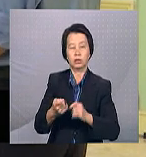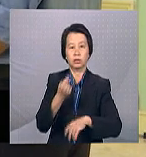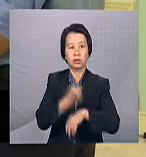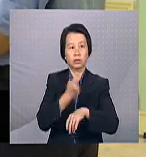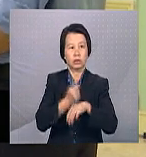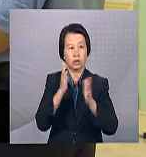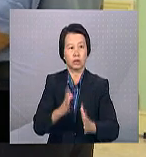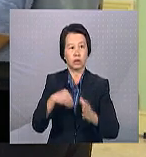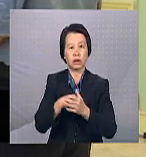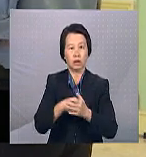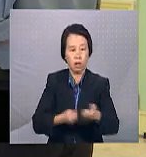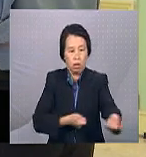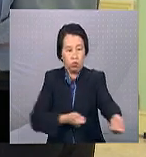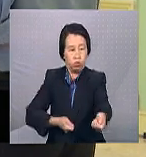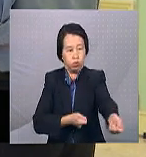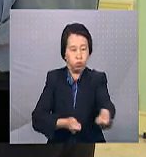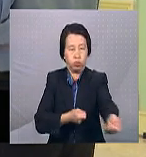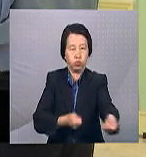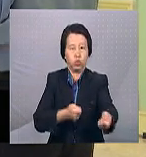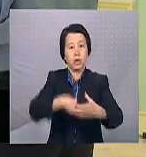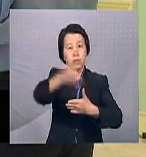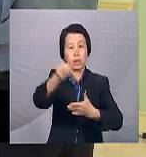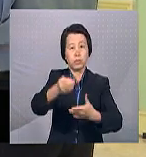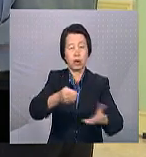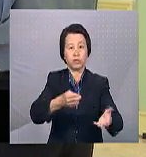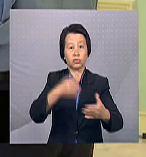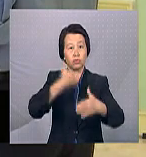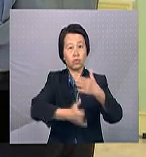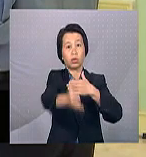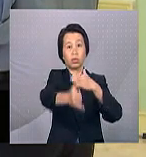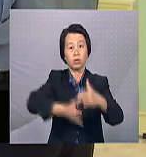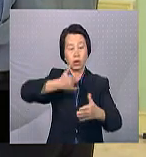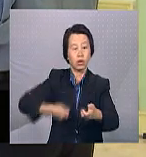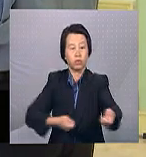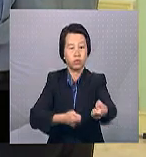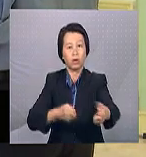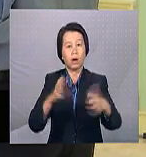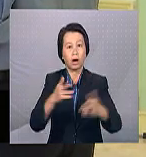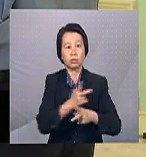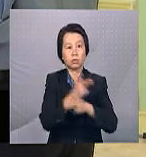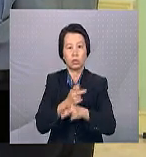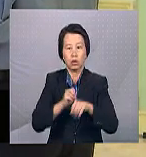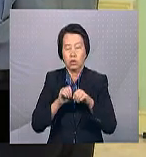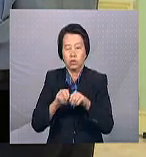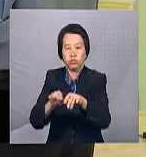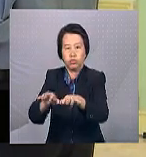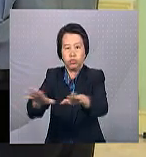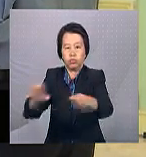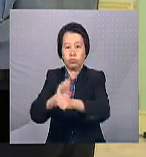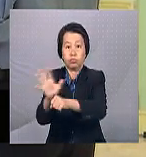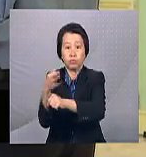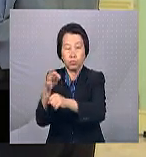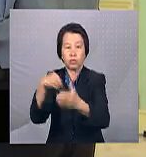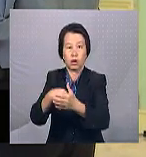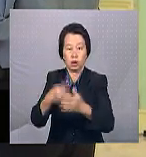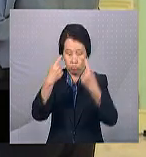petugas dalam sektor pembersihan yang bebas keluar untuk membuat pembersihan, bagaimana kerajaan ingin mengawal penularan COVID-19